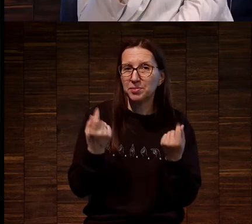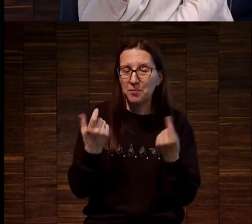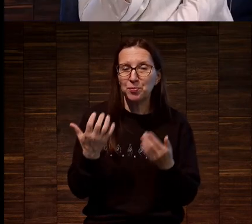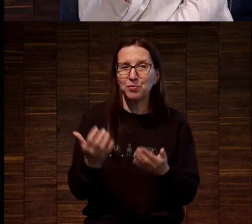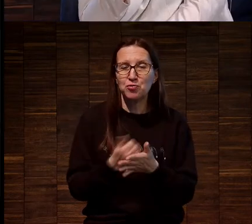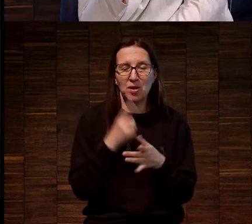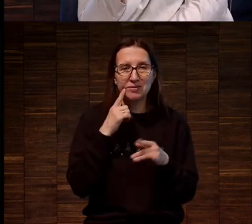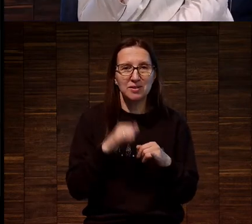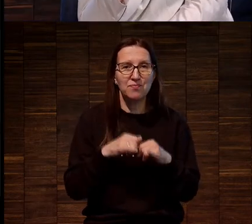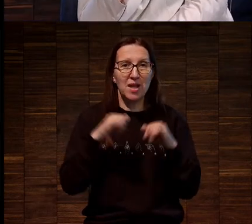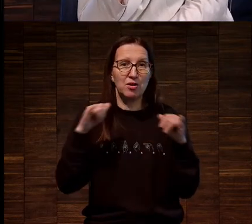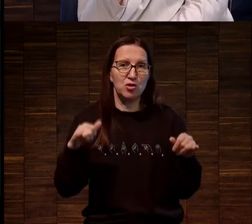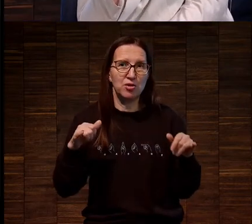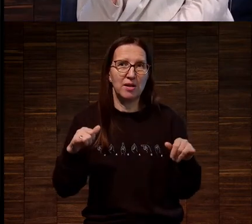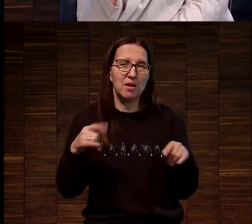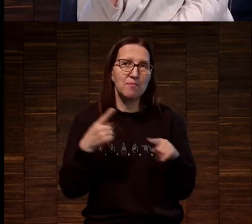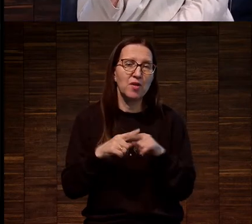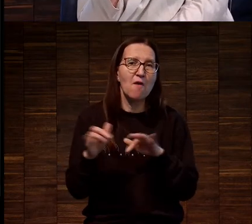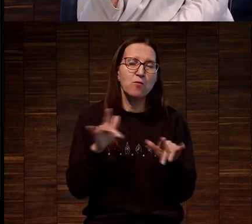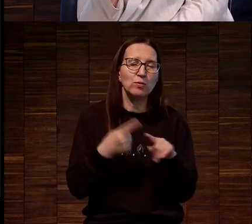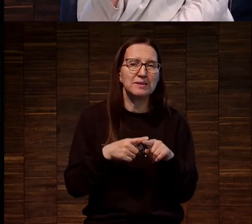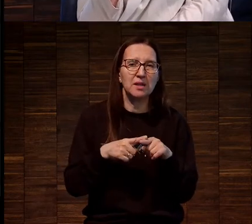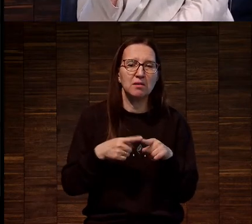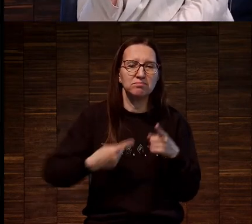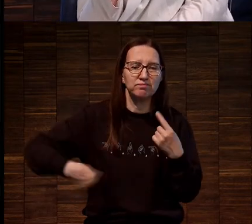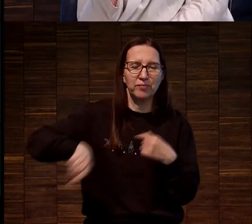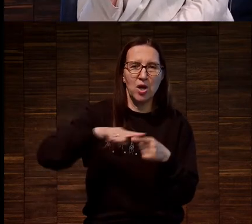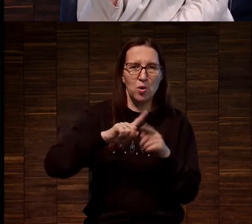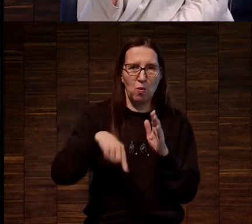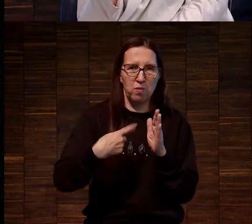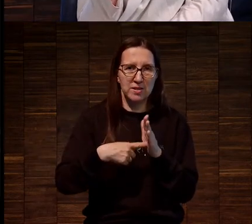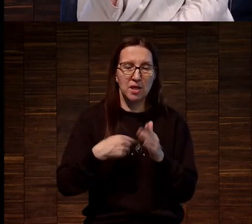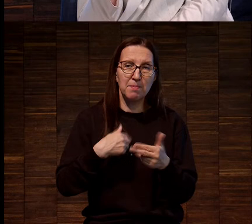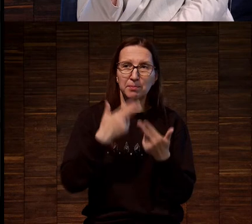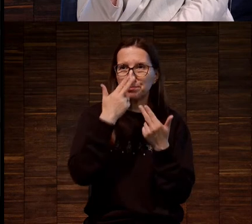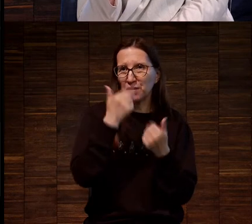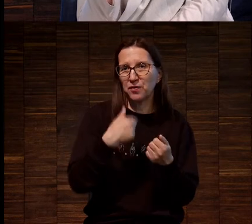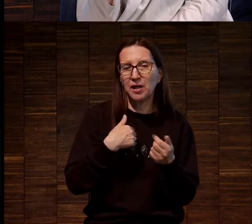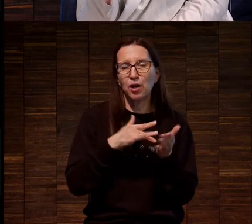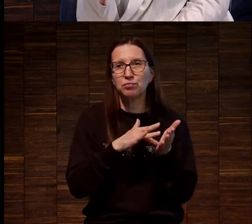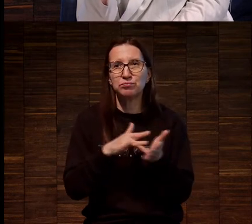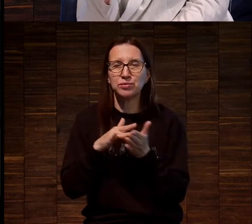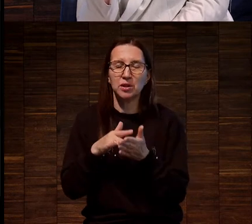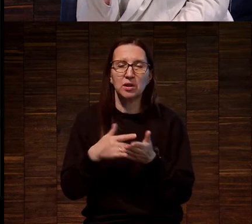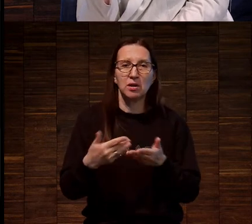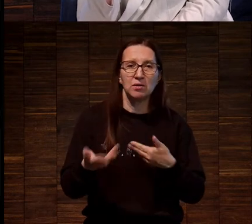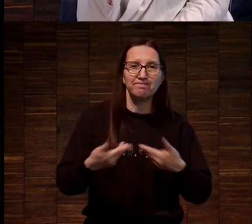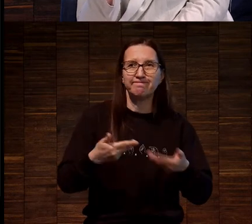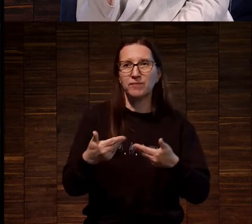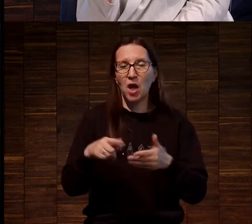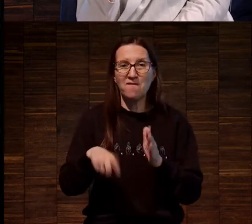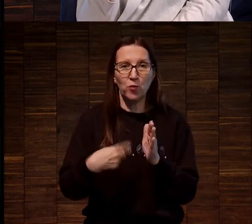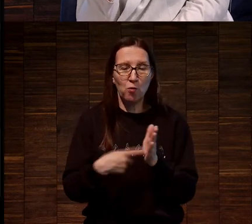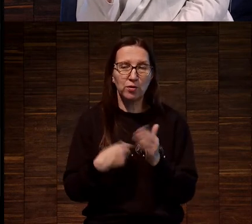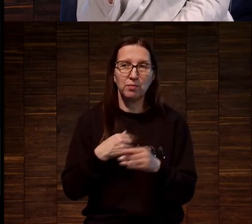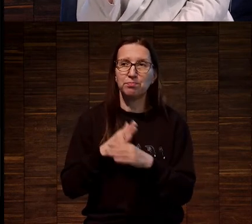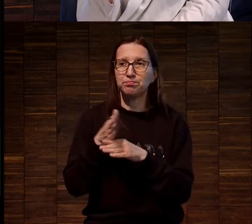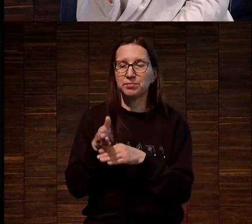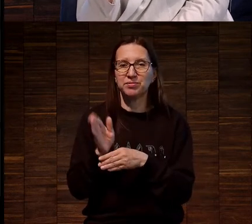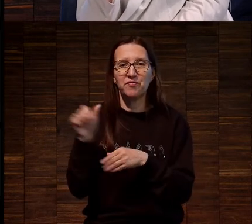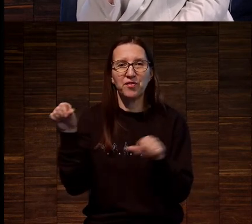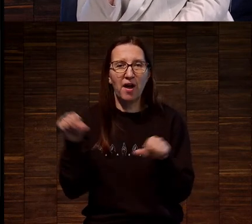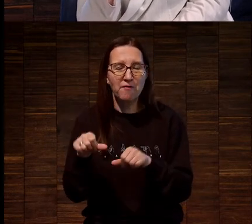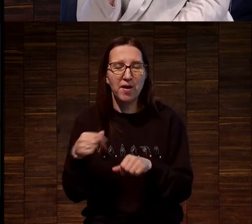Расширенные функции общественных пространств. Мы привыкли путешествовать по городу, заходя в кафе. Мы